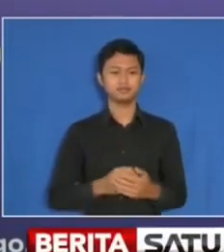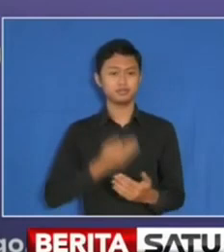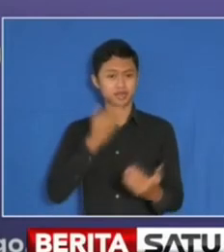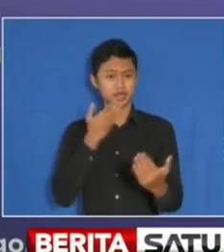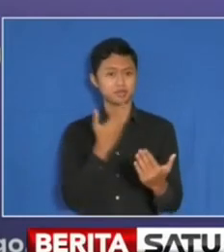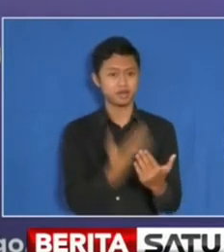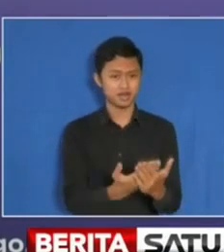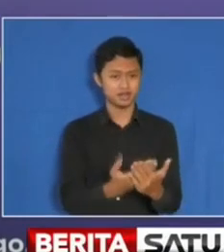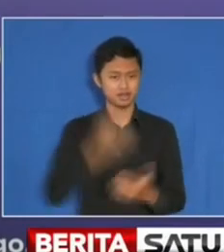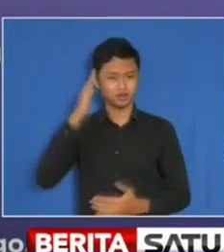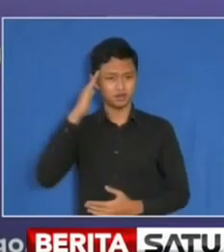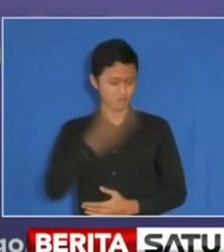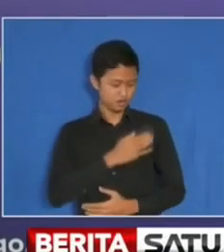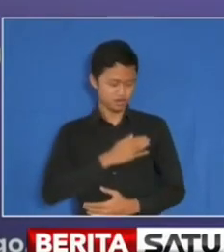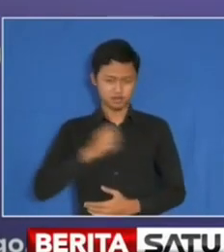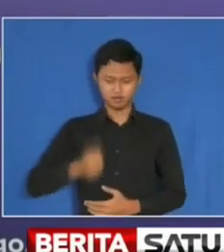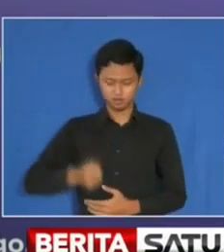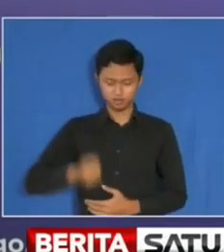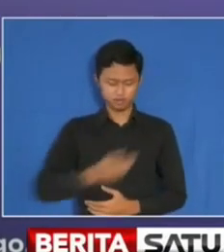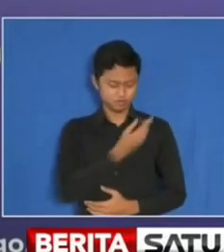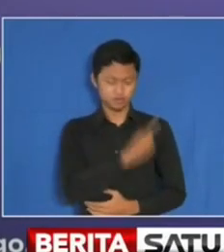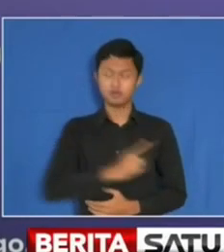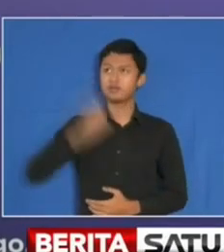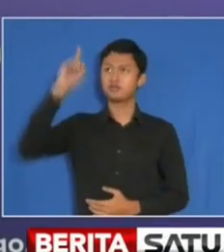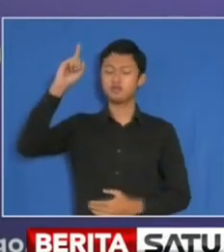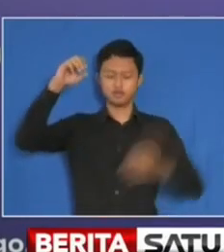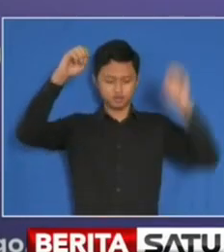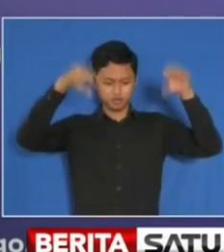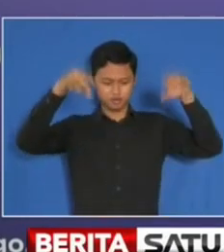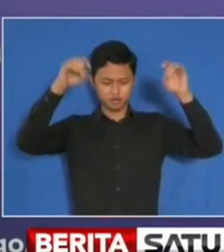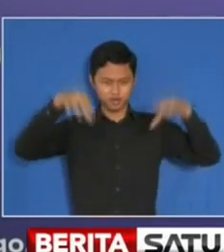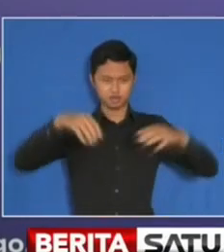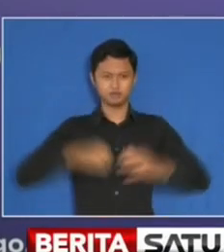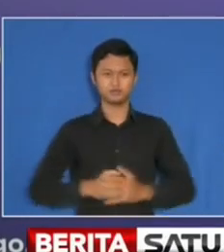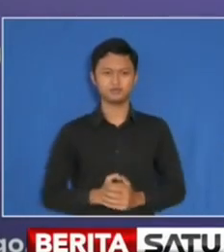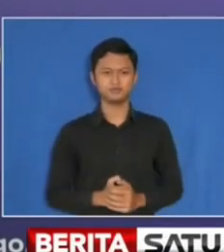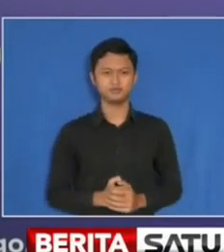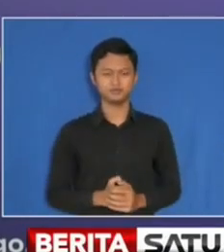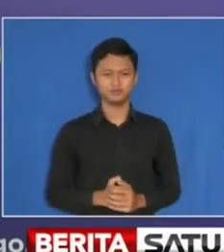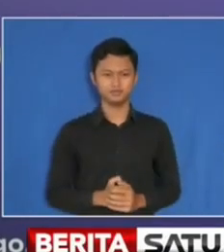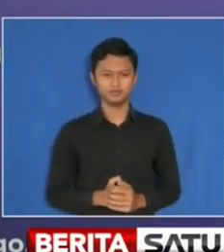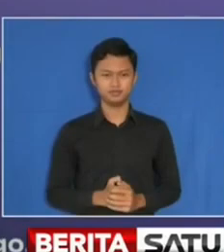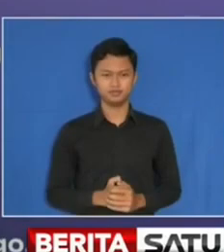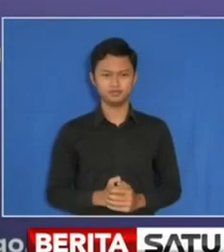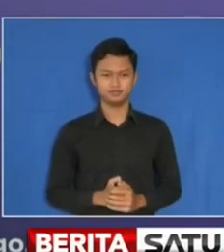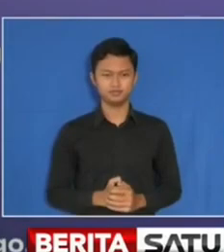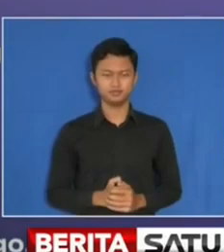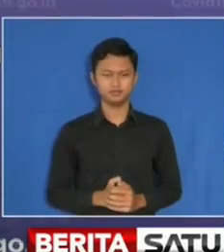Terima kasih. Wabillahi taufiq wal hidayah. Wassalamualaikum warahmatullahi wabarakatuh.